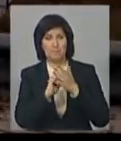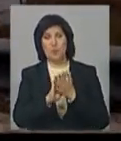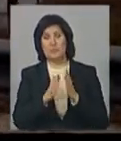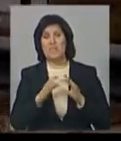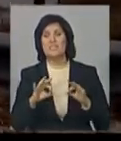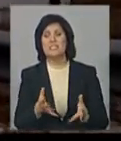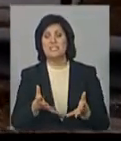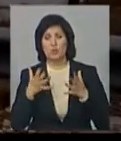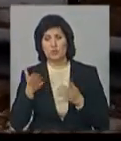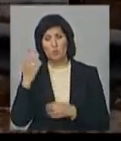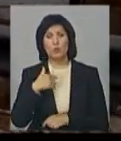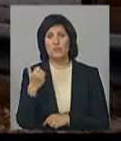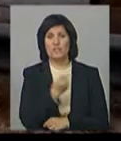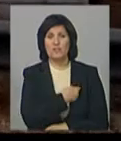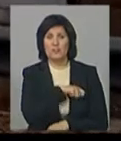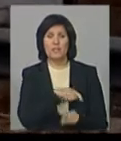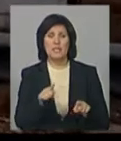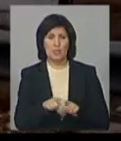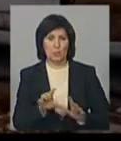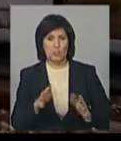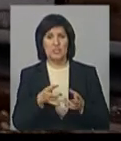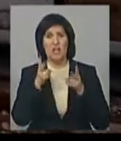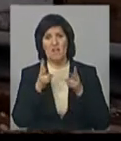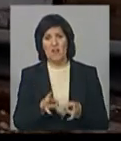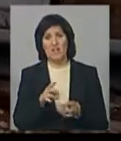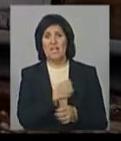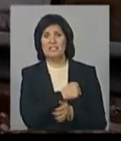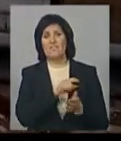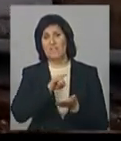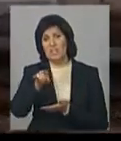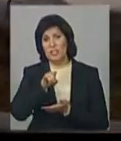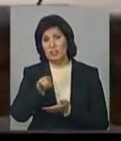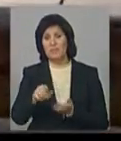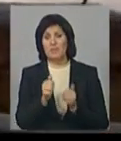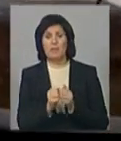Обставини з'ясовують. Минулого тижня в Іспанії також сталася аварія з винищувачем. Літак упав